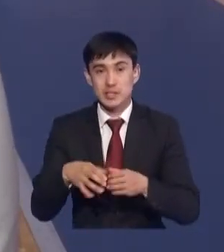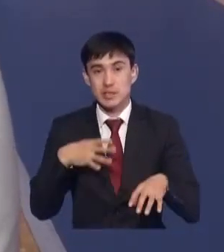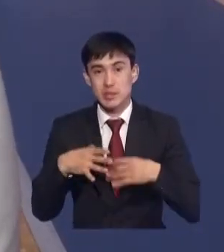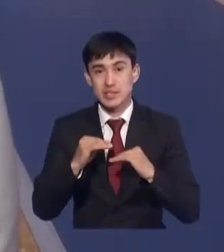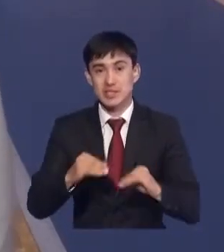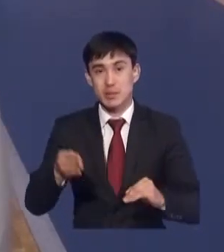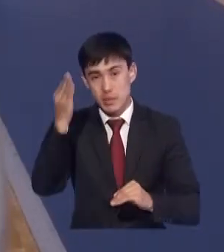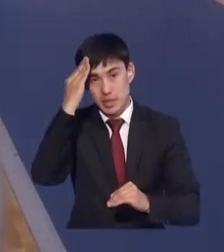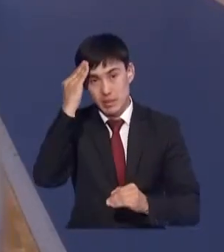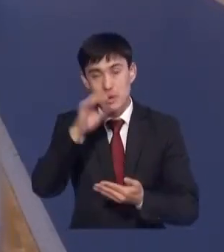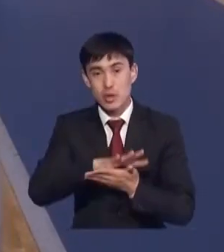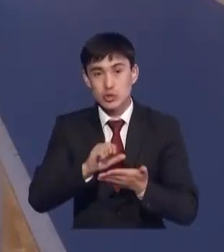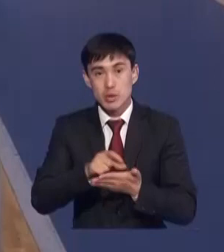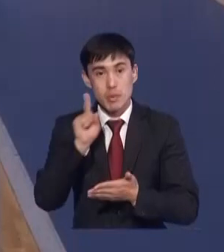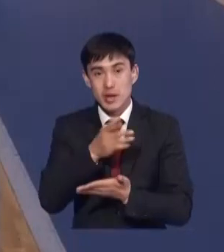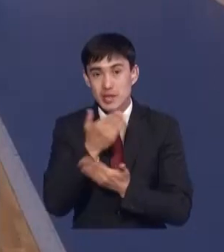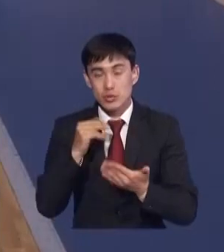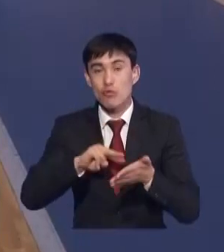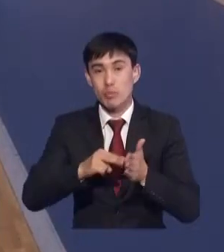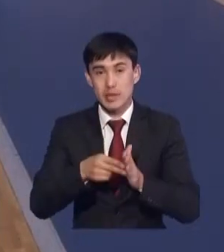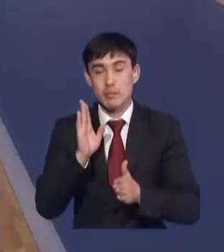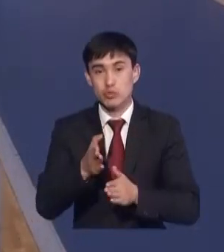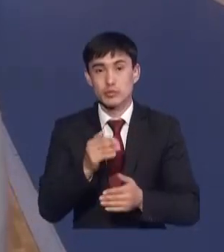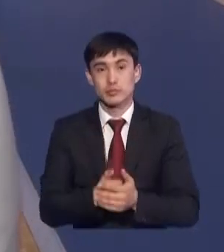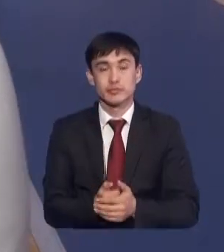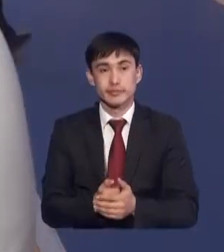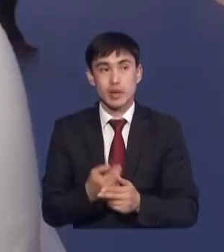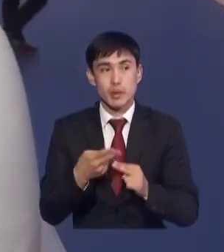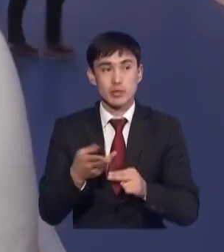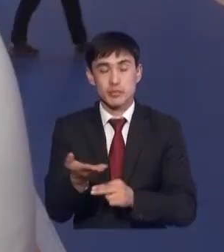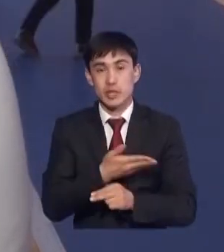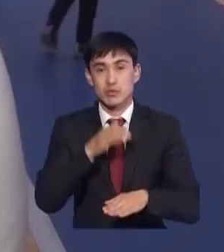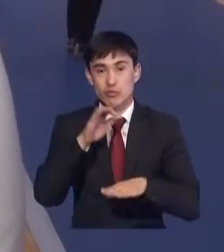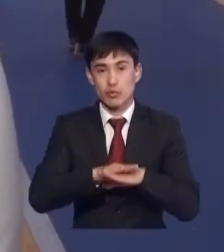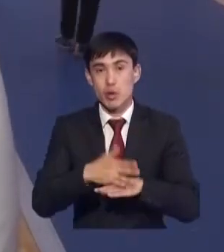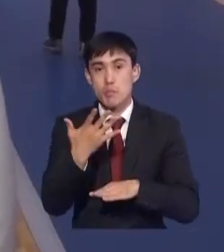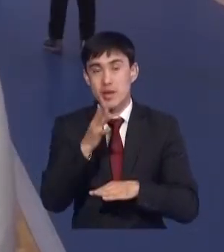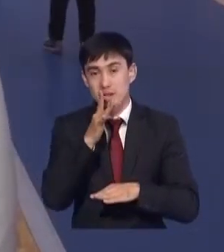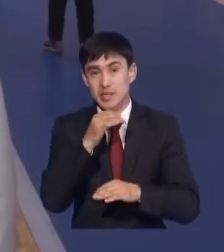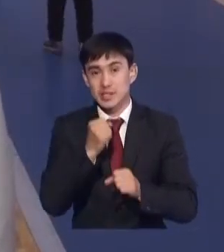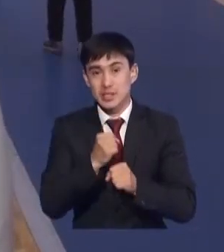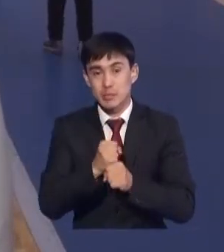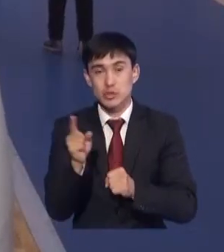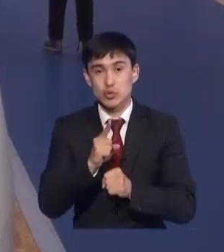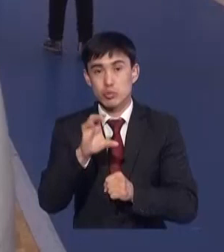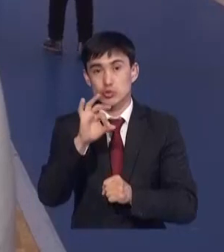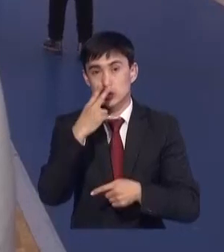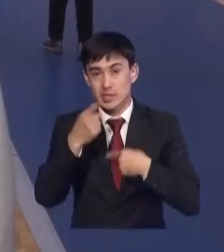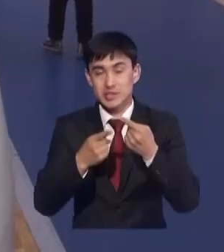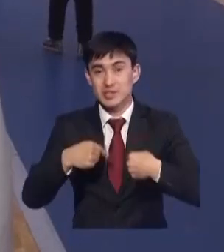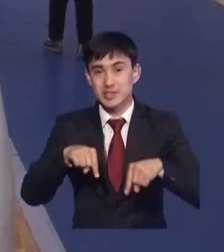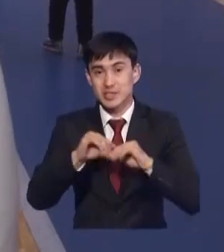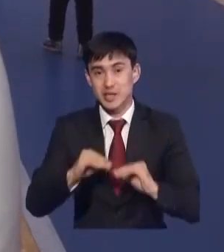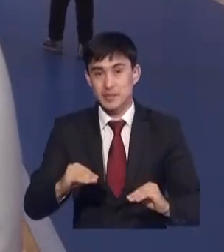детей с ментальными нарушениями Пока ещё нет но это в плане мы над этим работаем поэтому наш фонд в течение 5 лет уже занимается тем чтобы социализировать наших